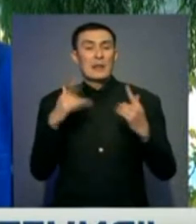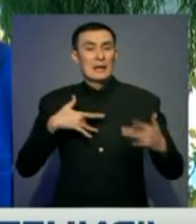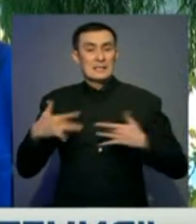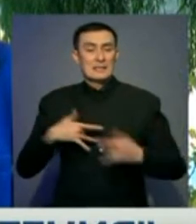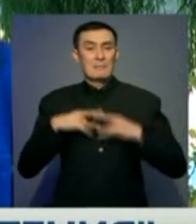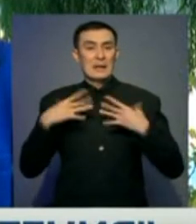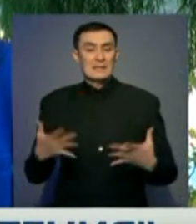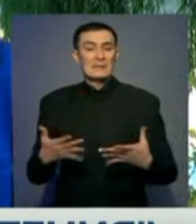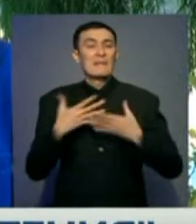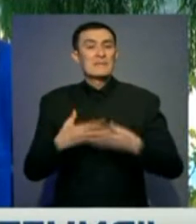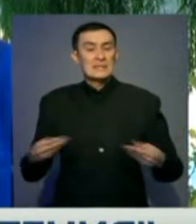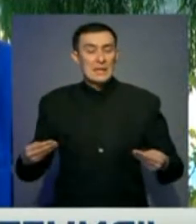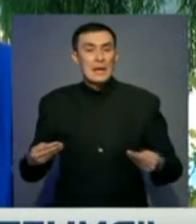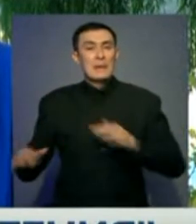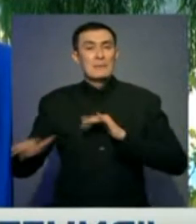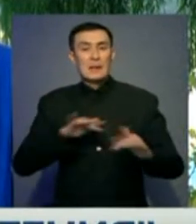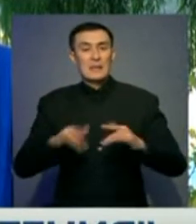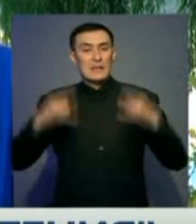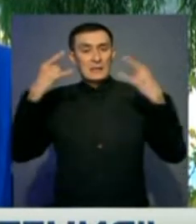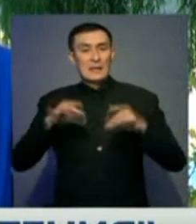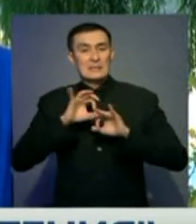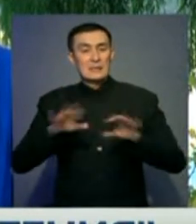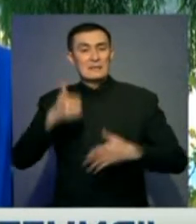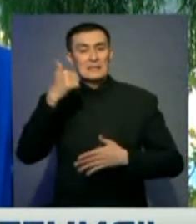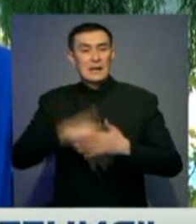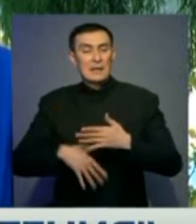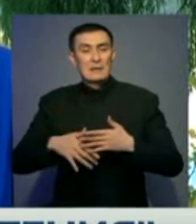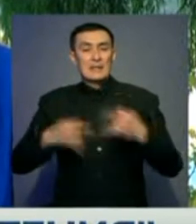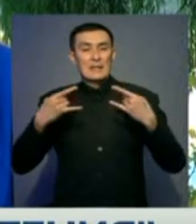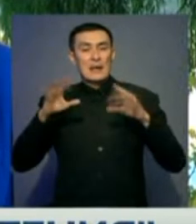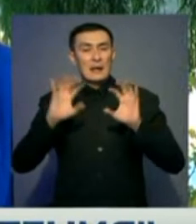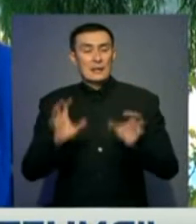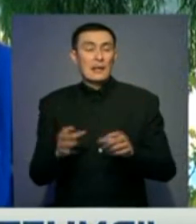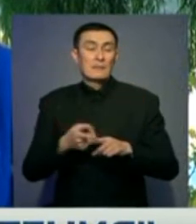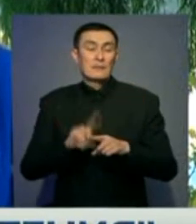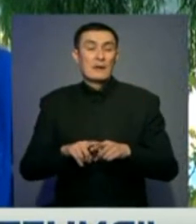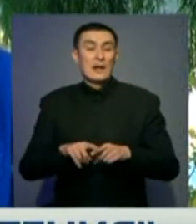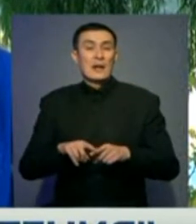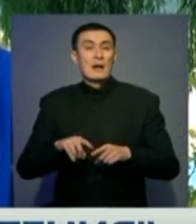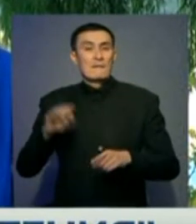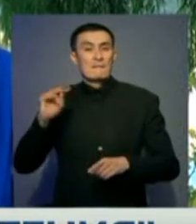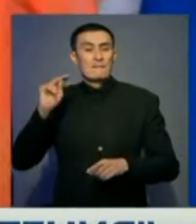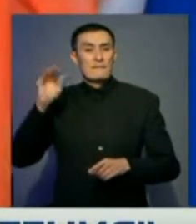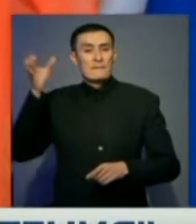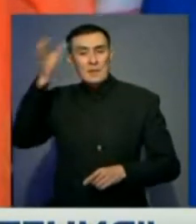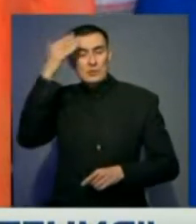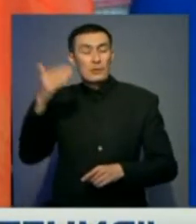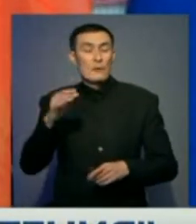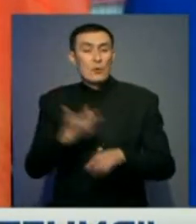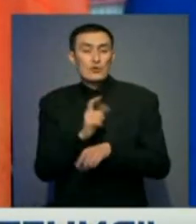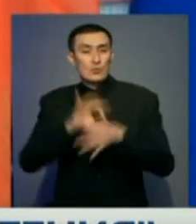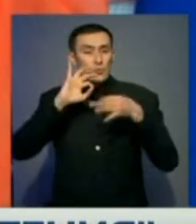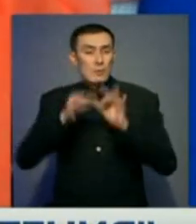честь праздника весны. Мероприятие транслировалось центральным телеканалом страны. Философия Абая несет глубокий смысл и